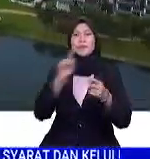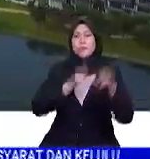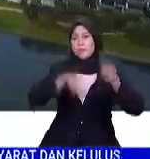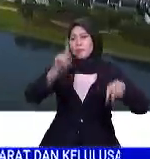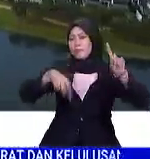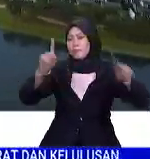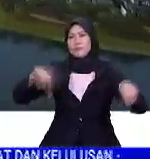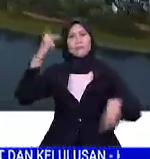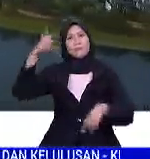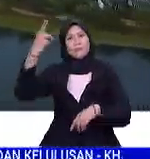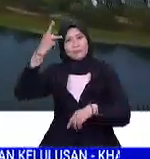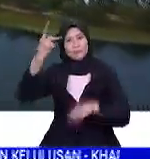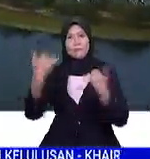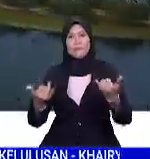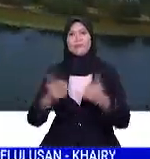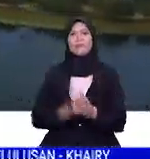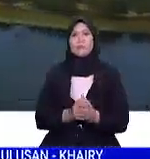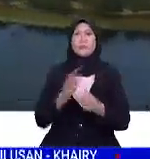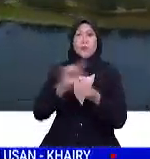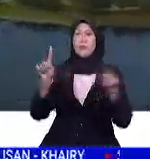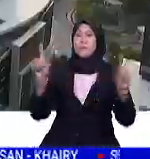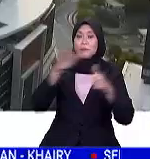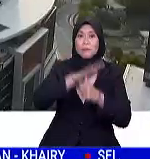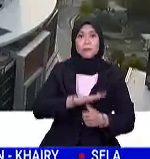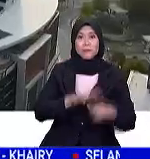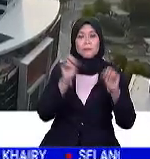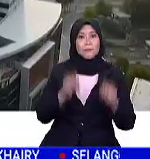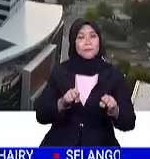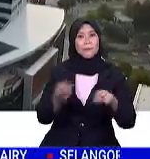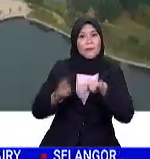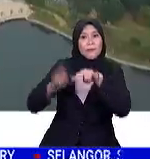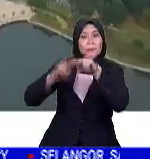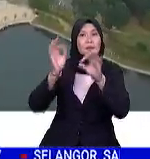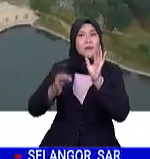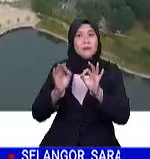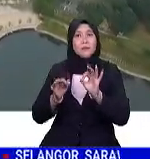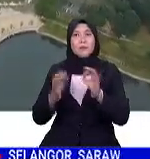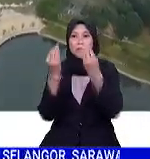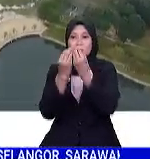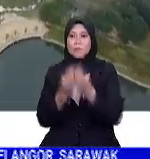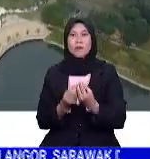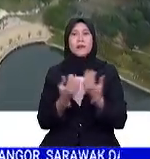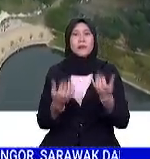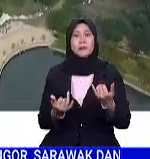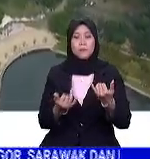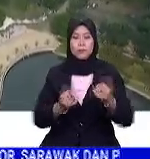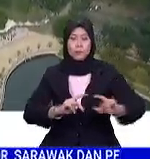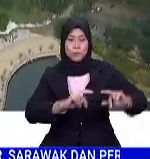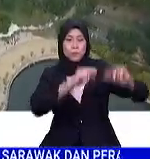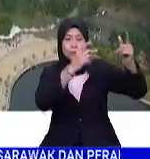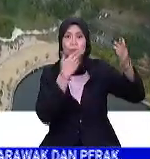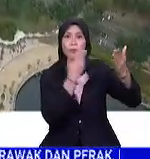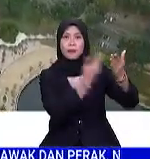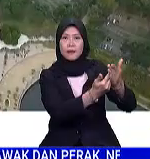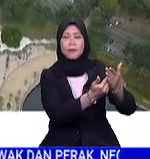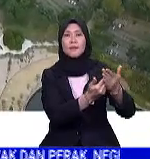lanskap politik bagaimanapun tekanan terhadap penerapan boleh meningkat fikirnya pospek konsolidasi fiskal semakin baik terutama